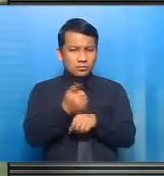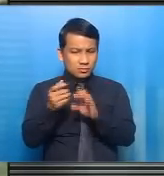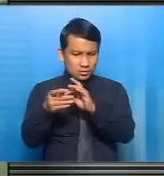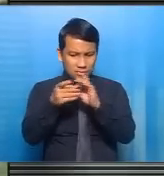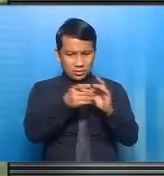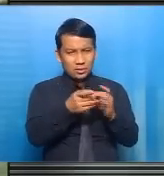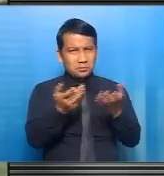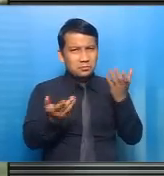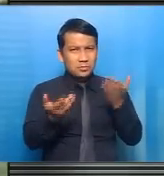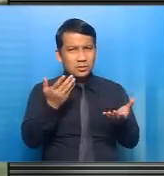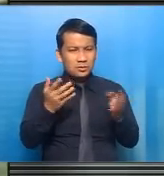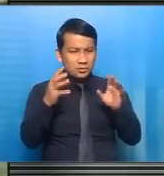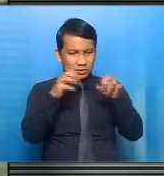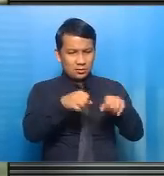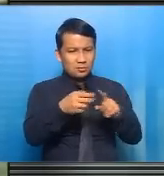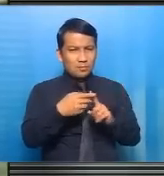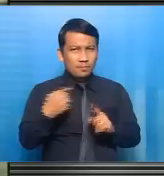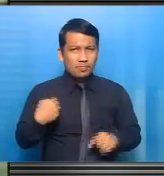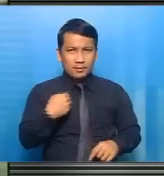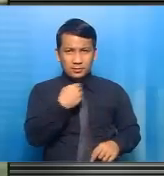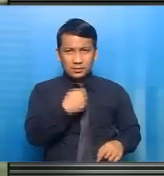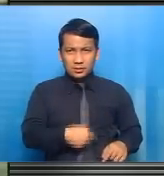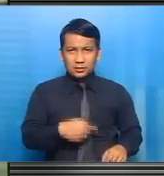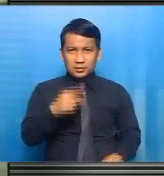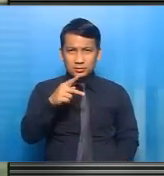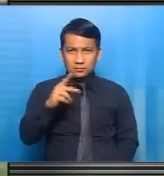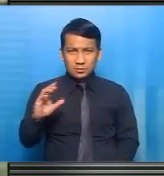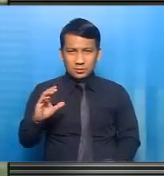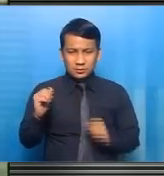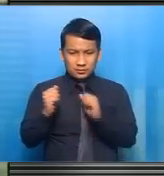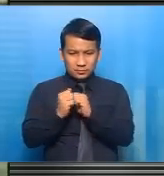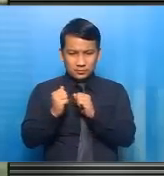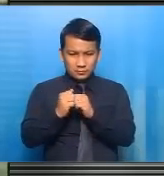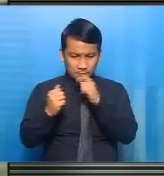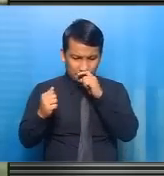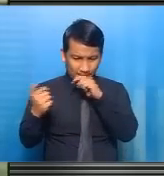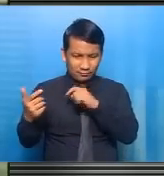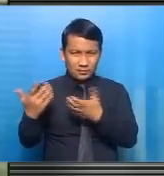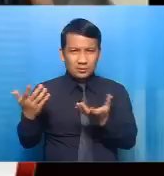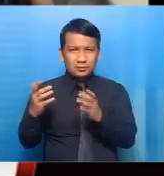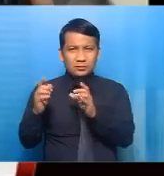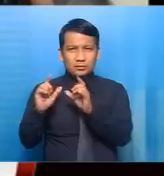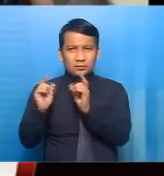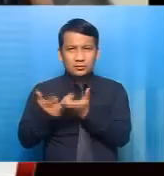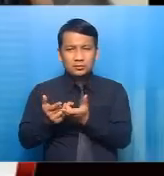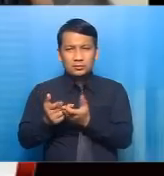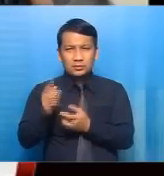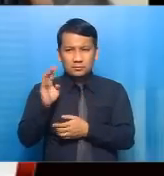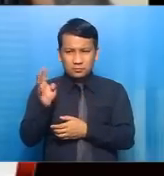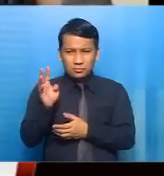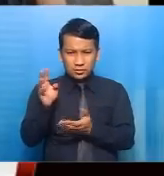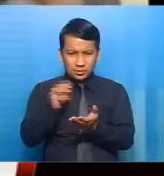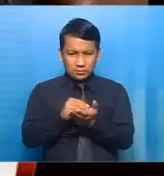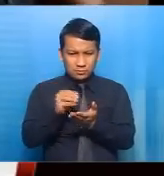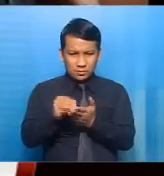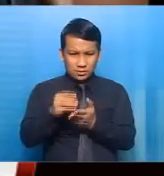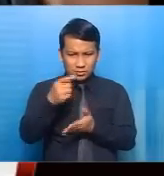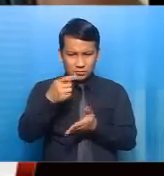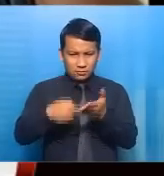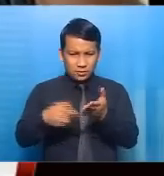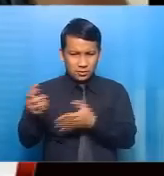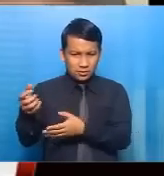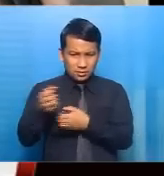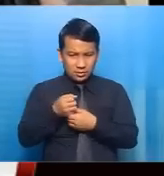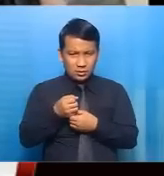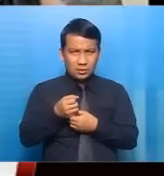Hilario sa panguhuli dap sa isang Chinese sa Pasay, kasamang limang kapwa niya korporal. 40 million pesos daw ang prize money na nakuha